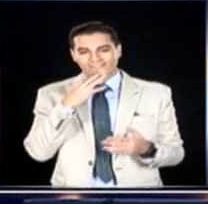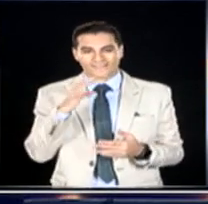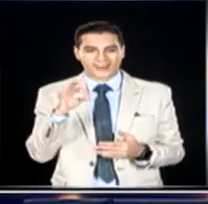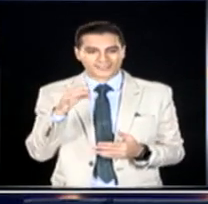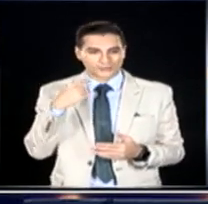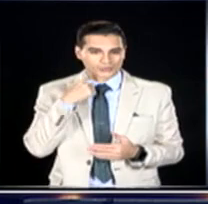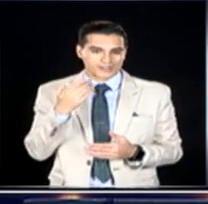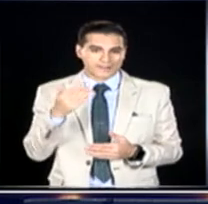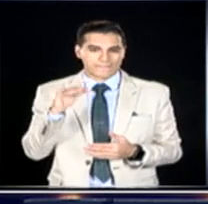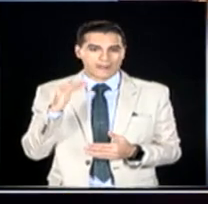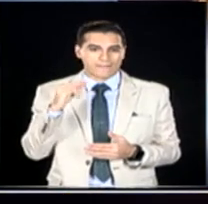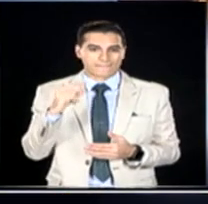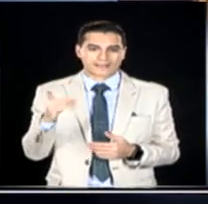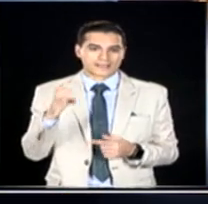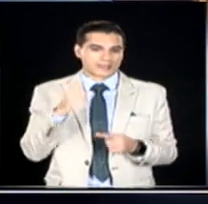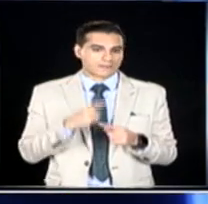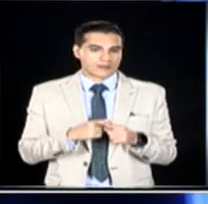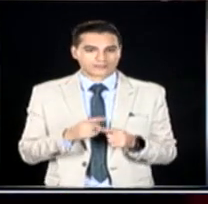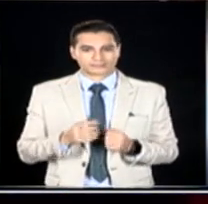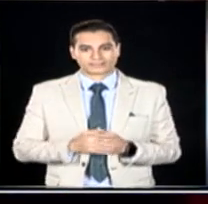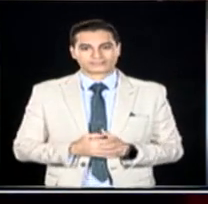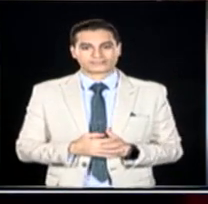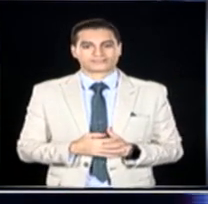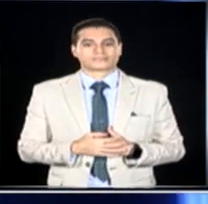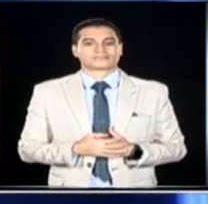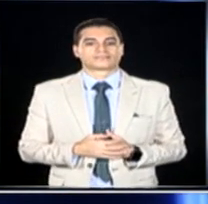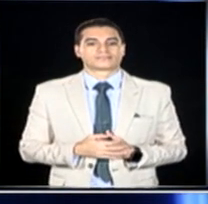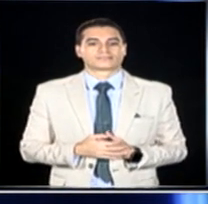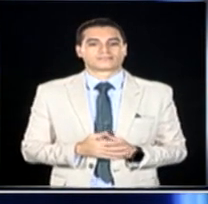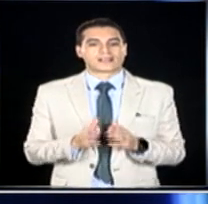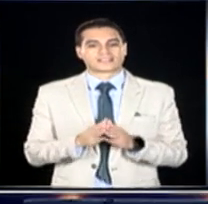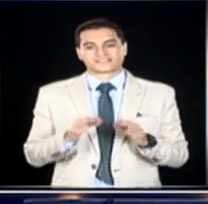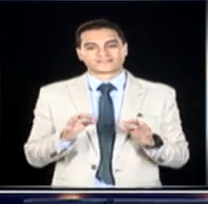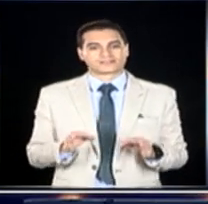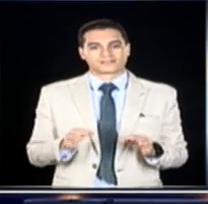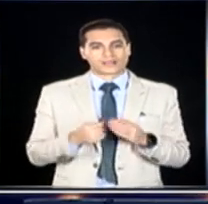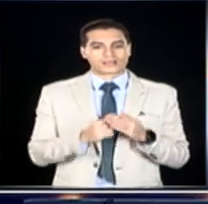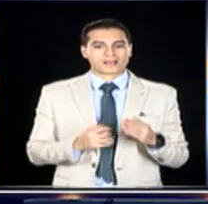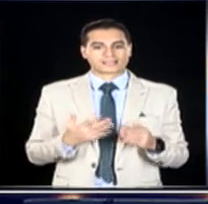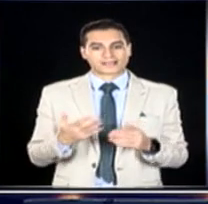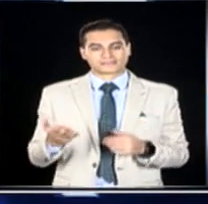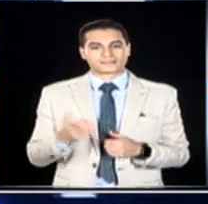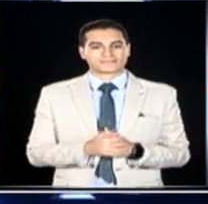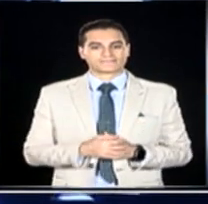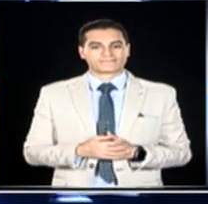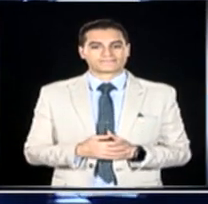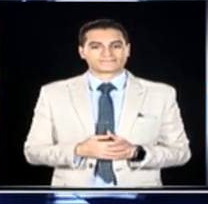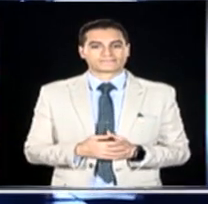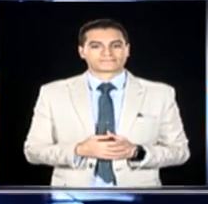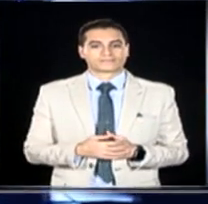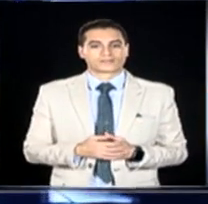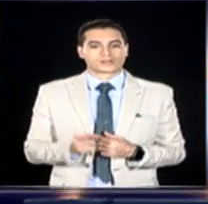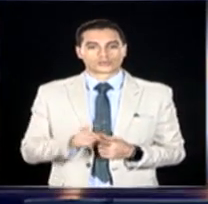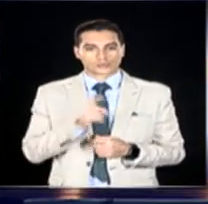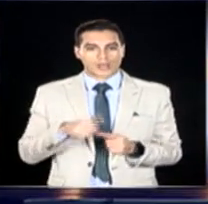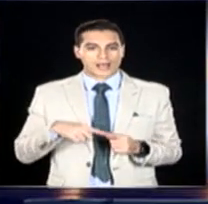الفتوح. اجابه خاطئه. للاسف الشديد ناقص 5. السؤال